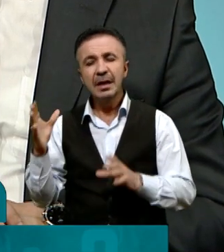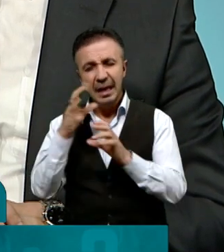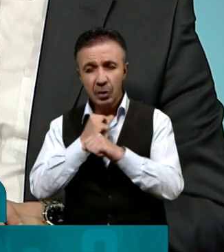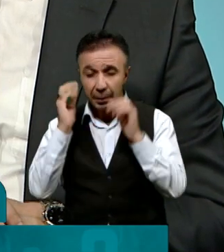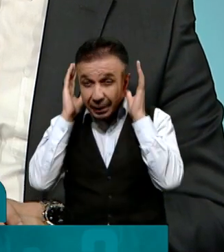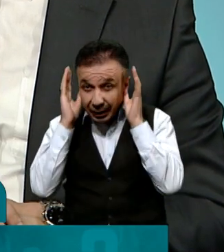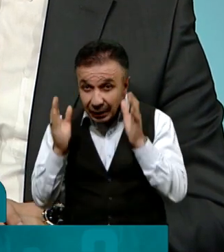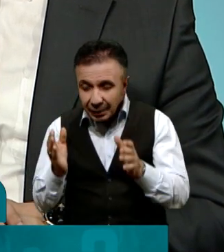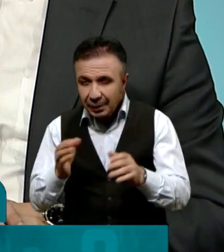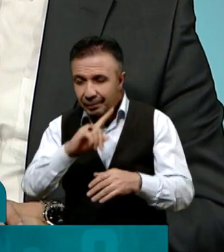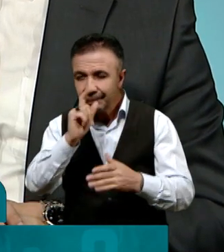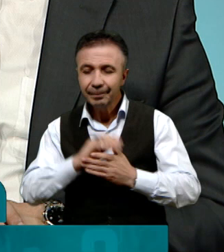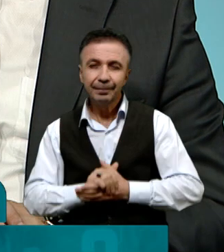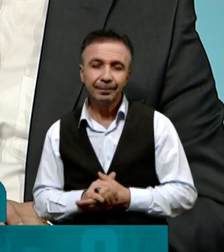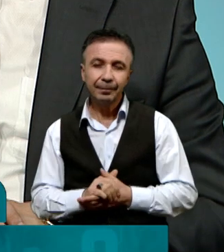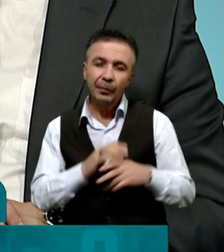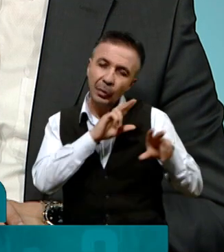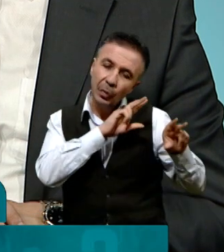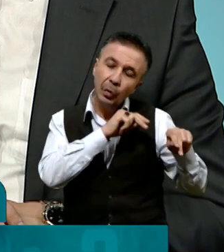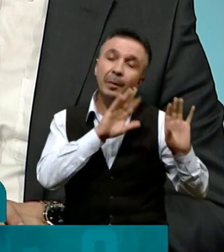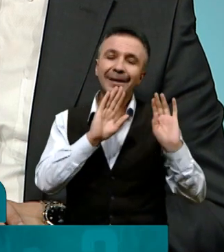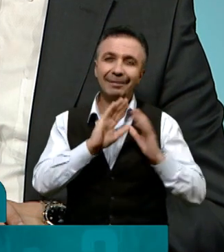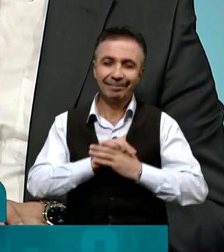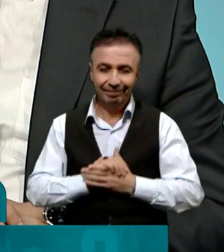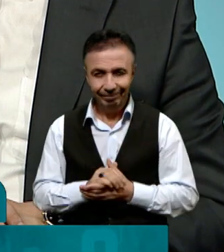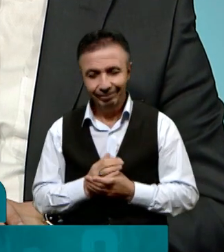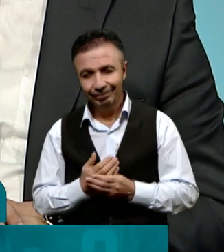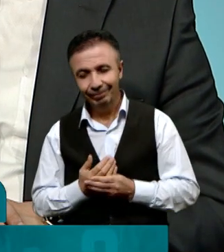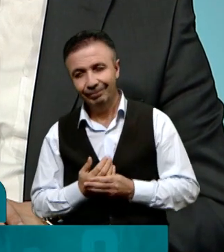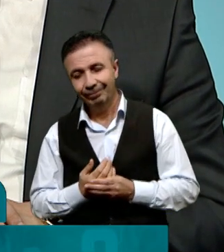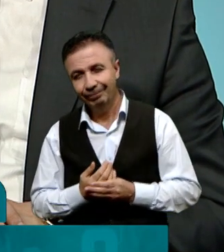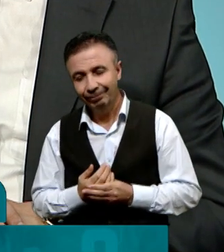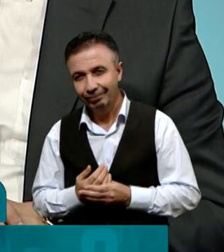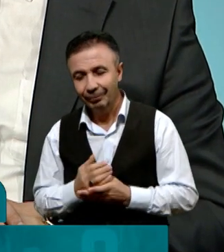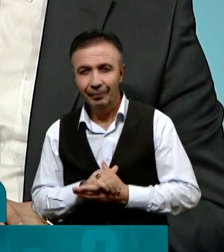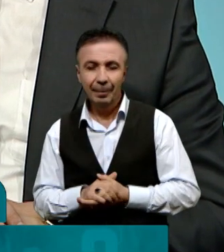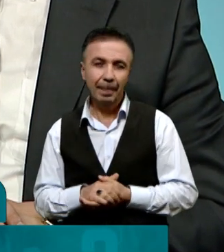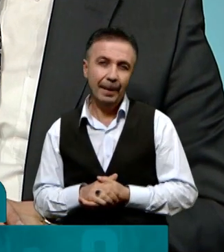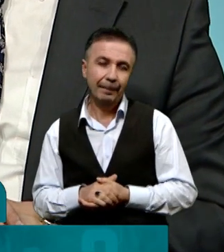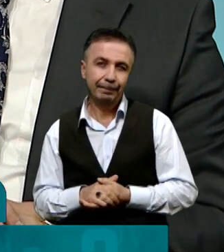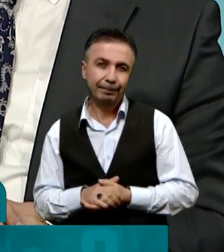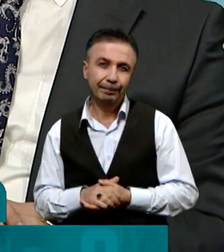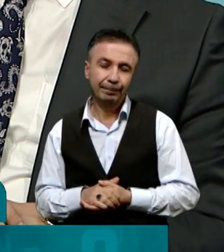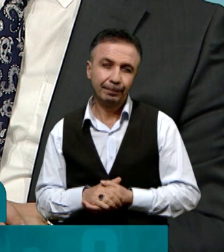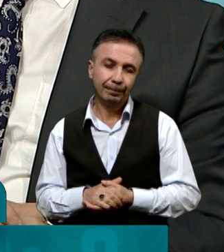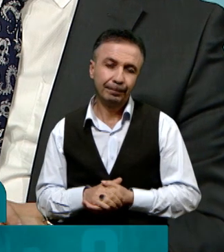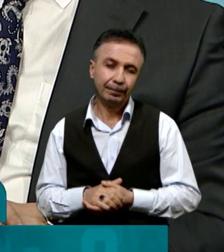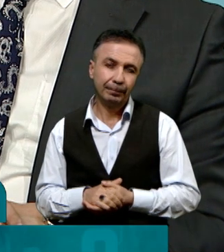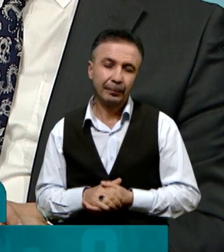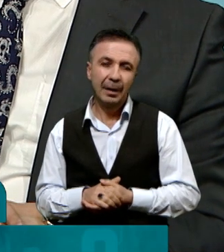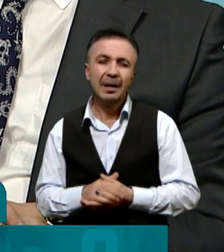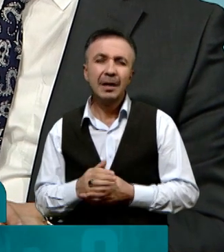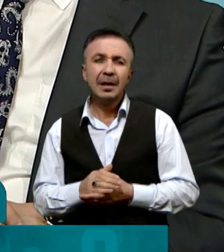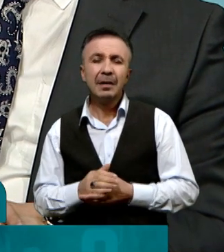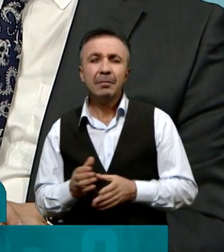de uyumadan diye bir uyarı düşmüş hocam. Uyumadan kılınan namaz teheccüd olur mu acaba? Şimdi bu teheccüd de gece